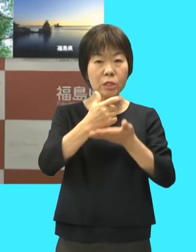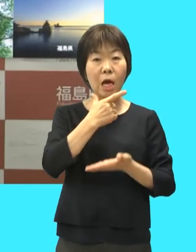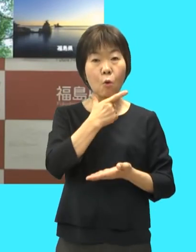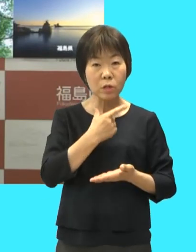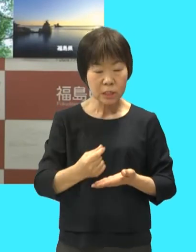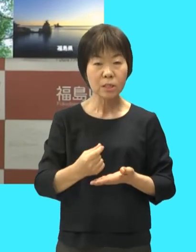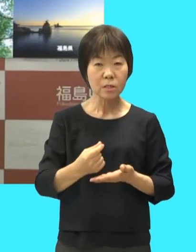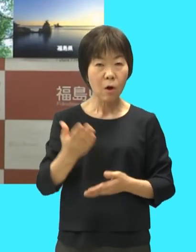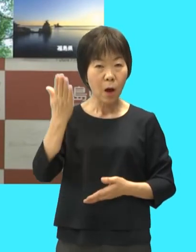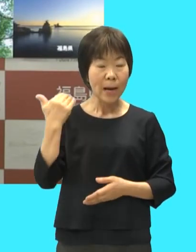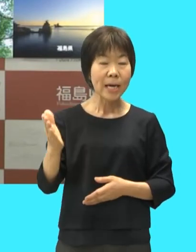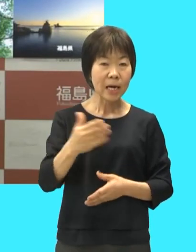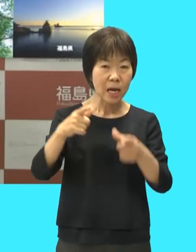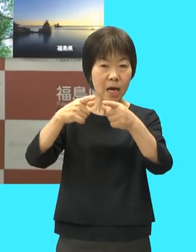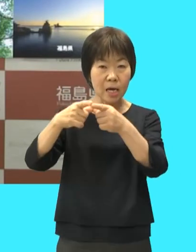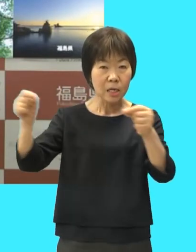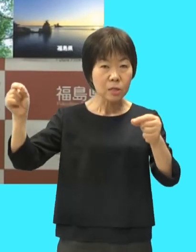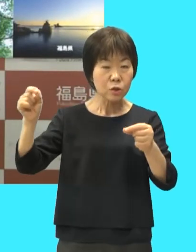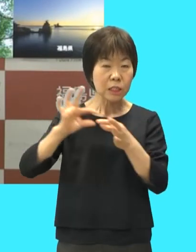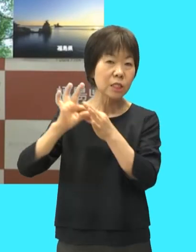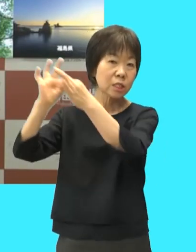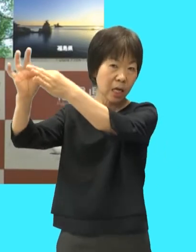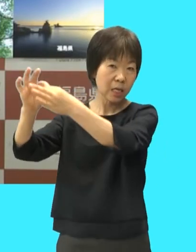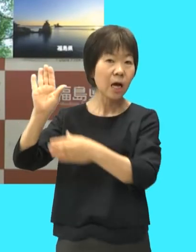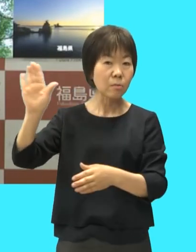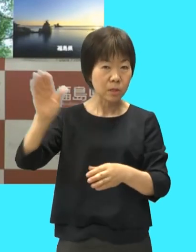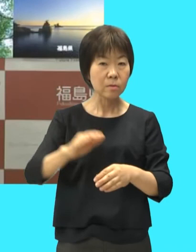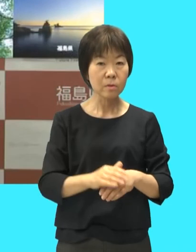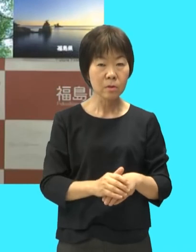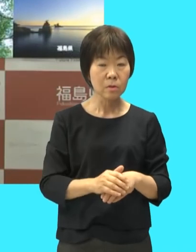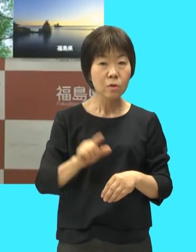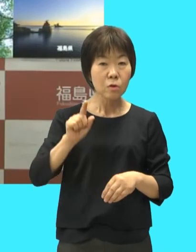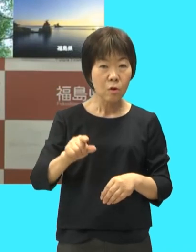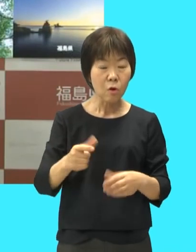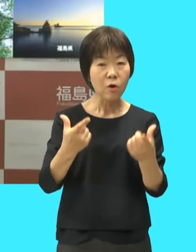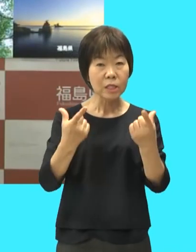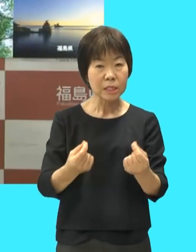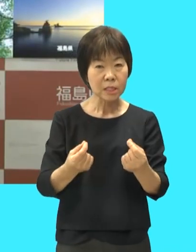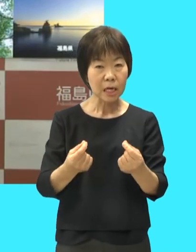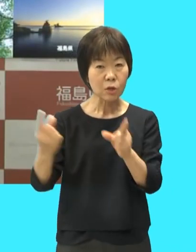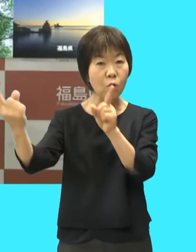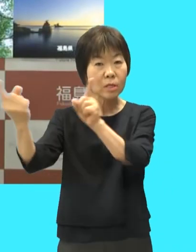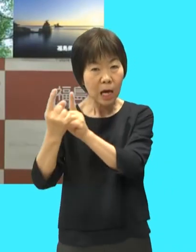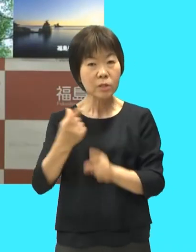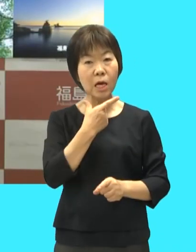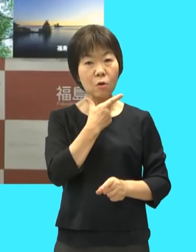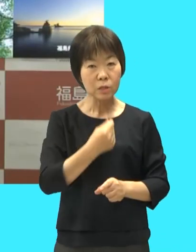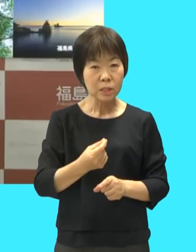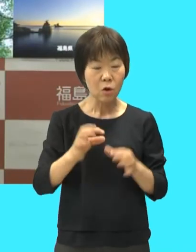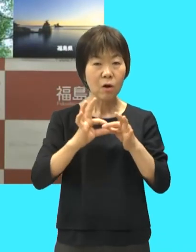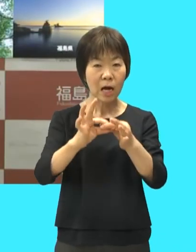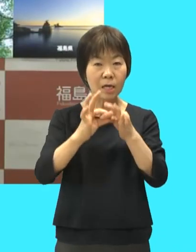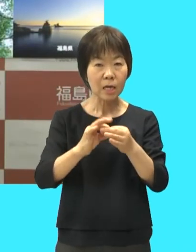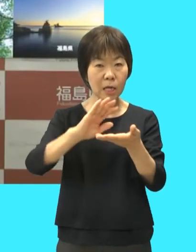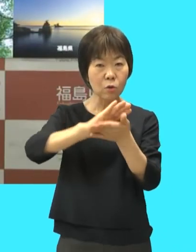から国に対して伝えているところでございます。そこをしっかりと対応していただくよう今後とも関係の